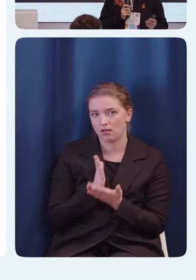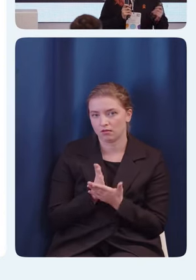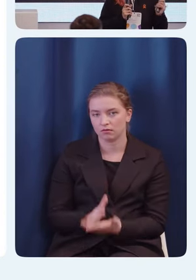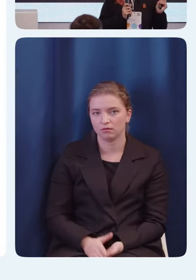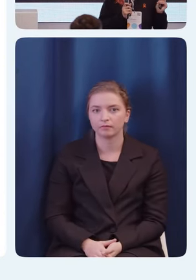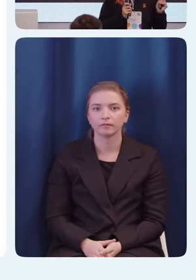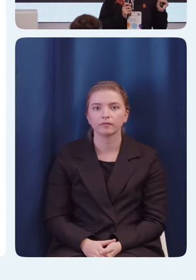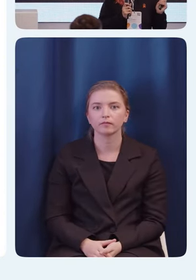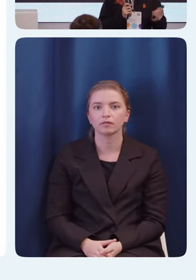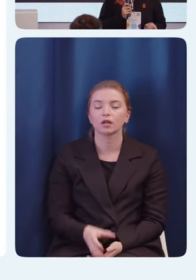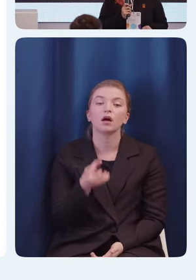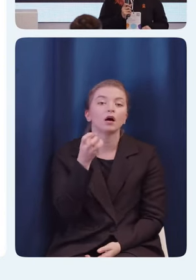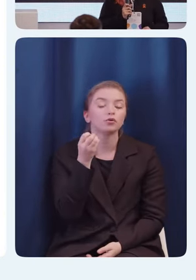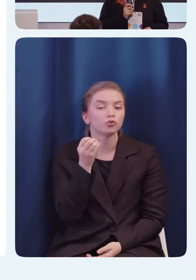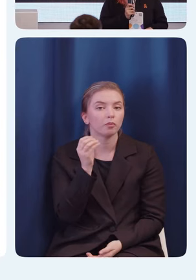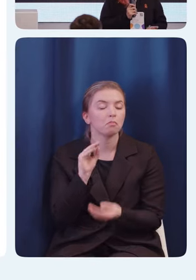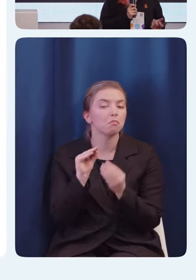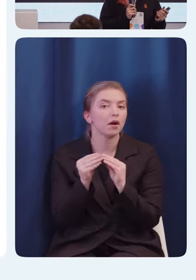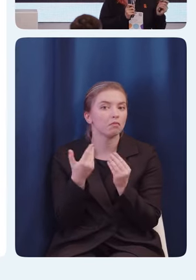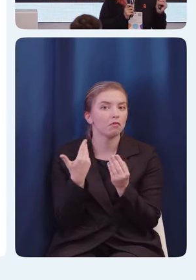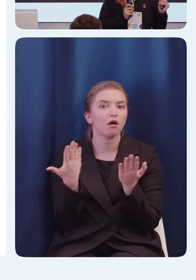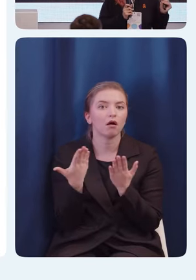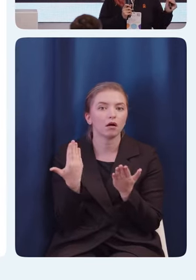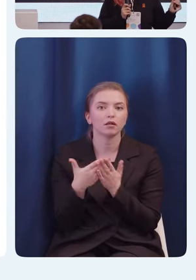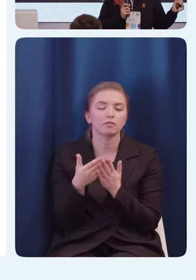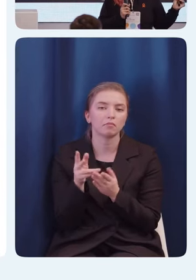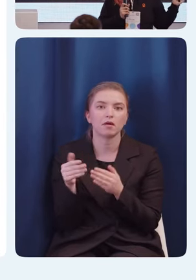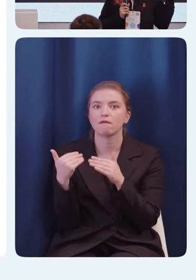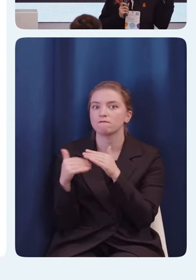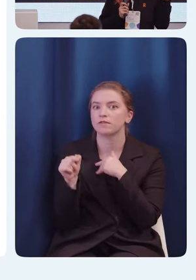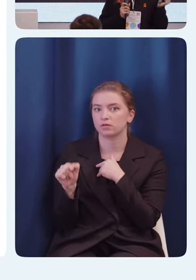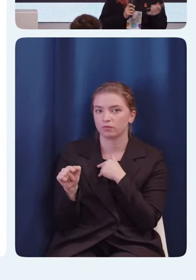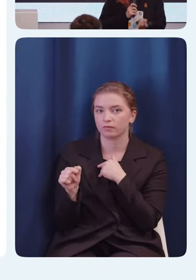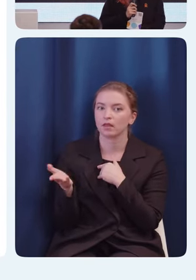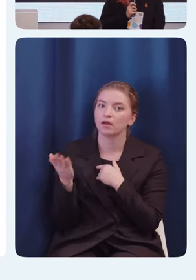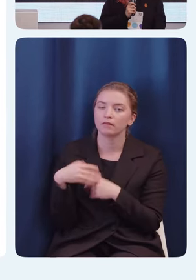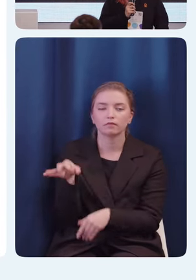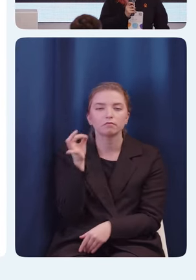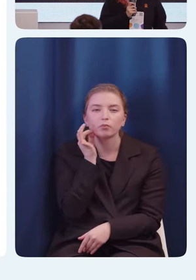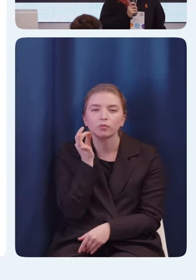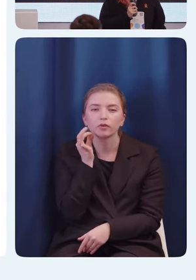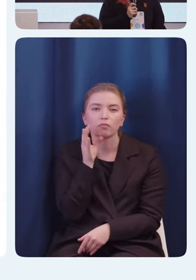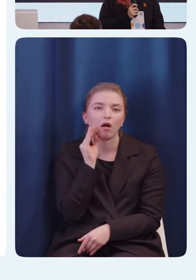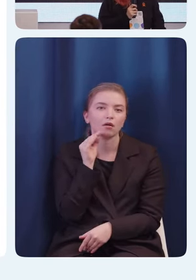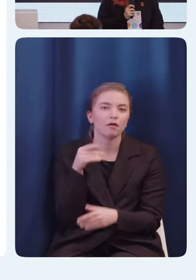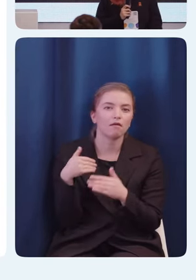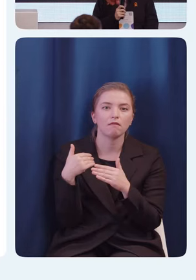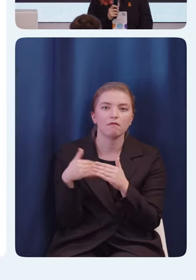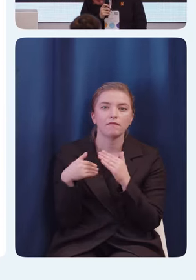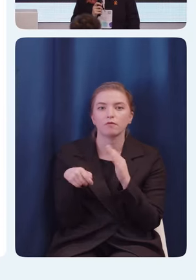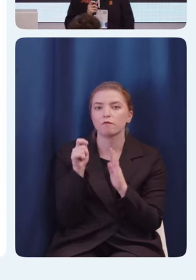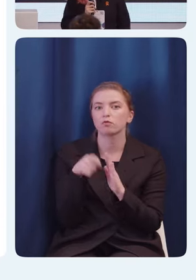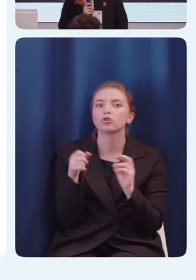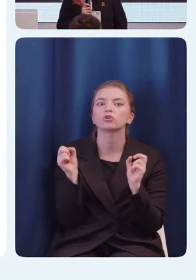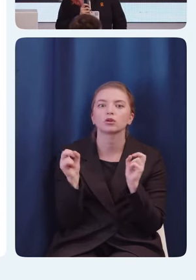Также проблемы возникли при работе с экраном видео. Вспомним стандартное поведение видеоплеера. Если в